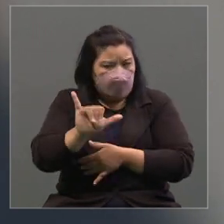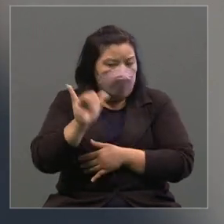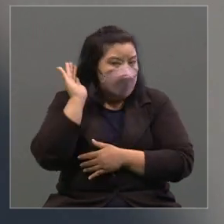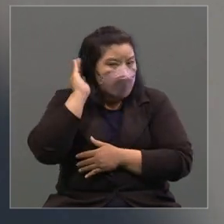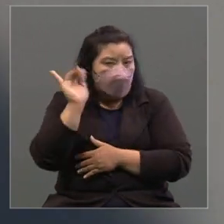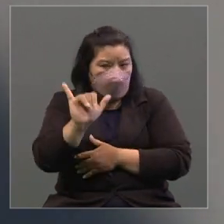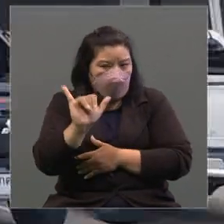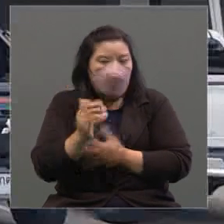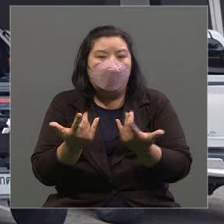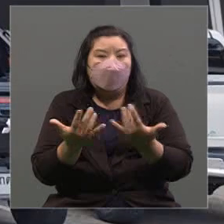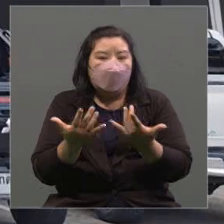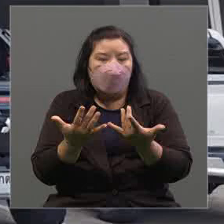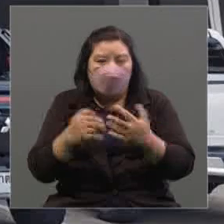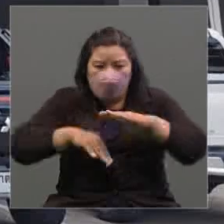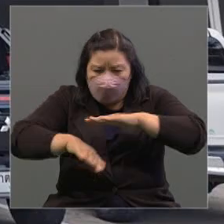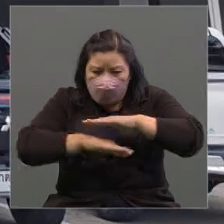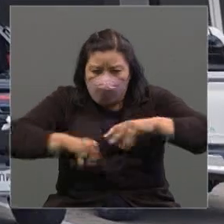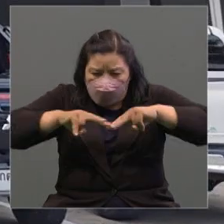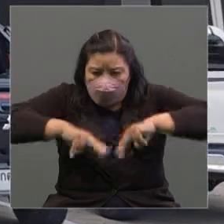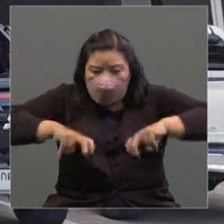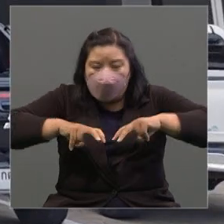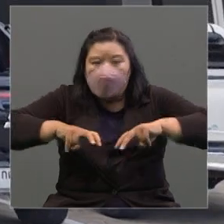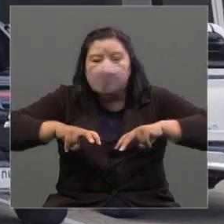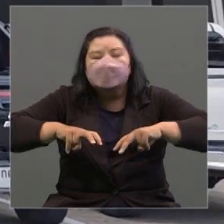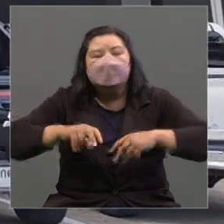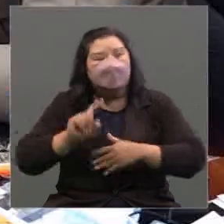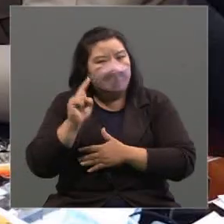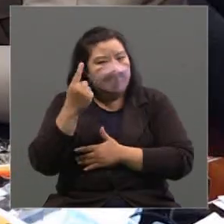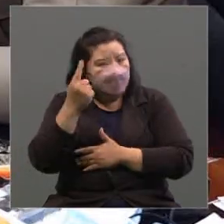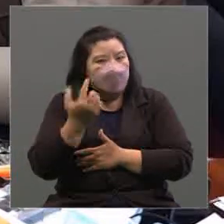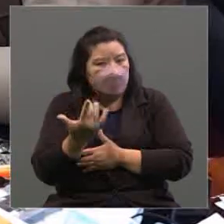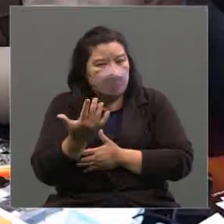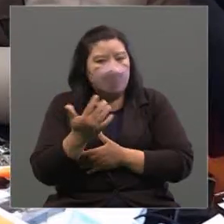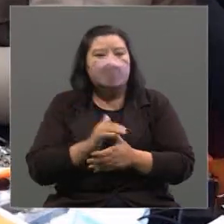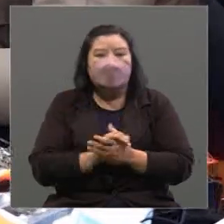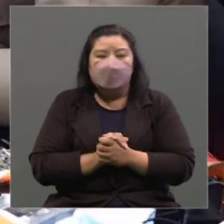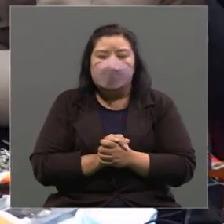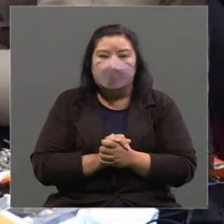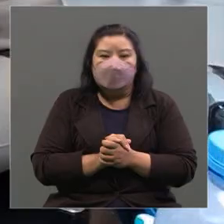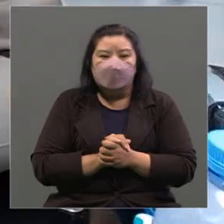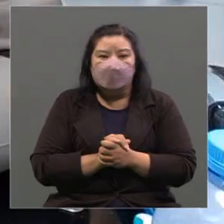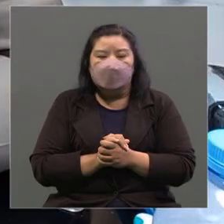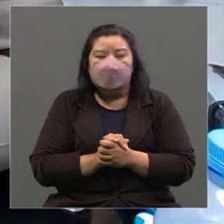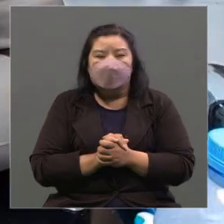จเชื่อนะคะเดี๋ยวจะต้องตรวจสอบสืบสวนสอบสวนเรื่องนี้อย่างละเอียดแล้วก็รอบคอบค่ะ